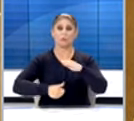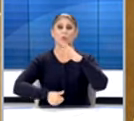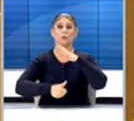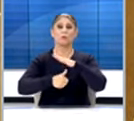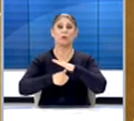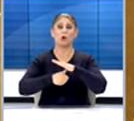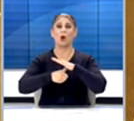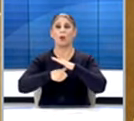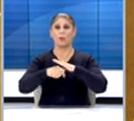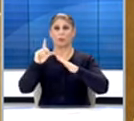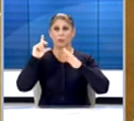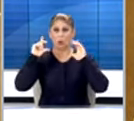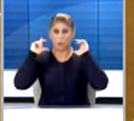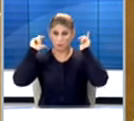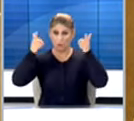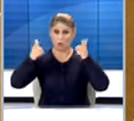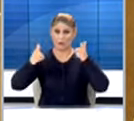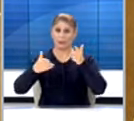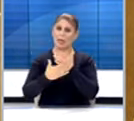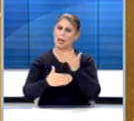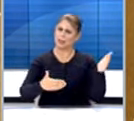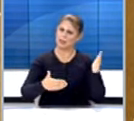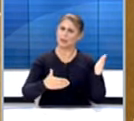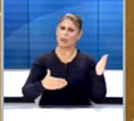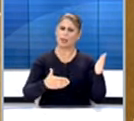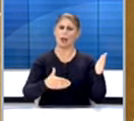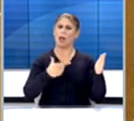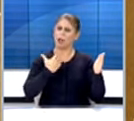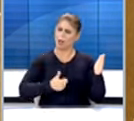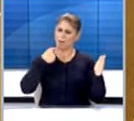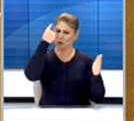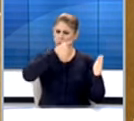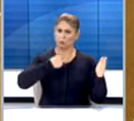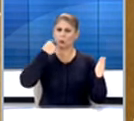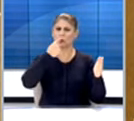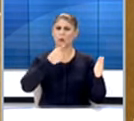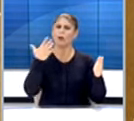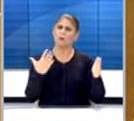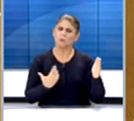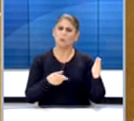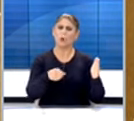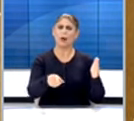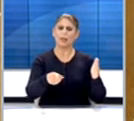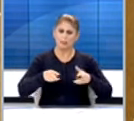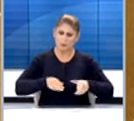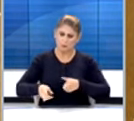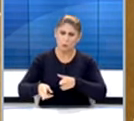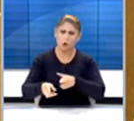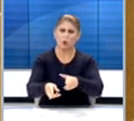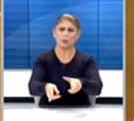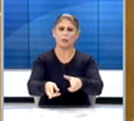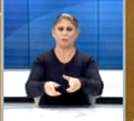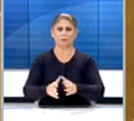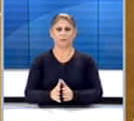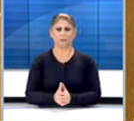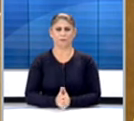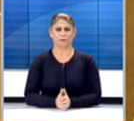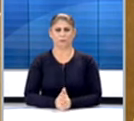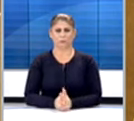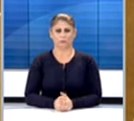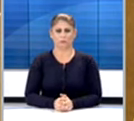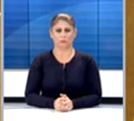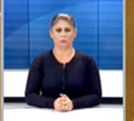ή την προοδευτική ευρύτερη παράταξη. Υπάρχουν προσωπικότητες, οι οποίες μέσα στην πορεία της κρίσης